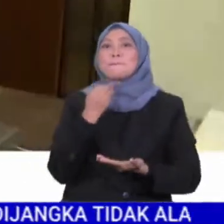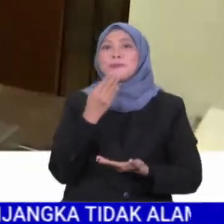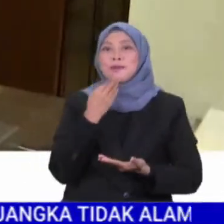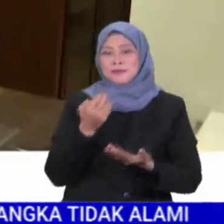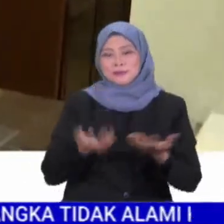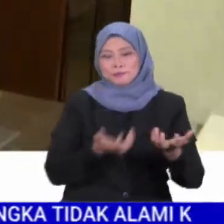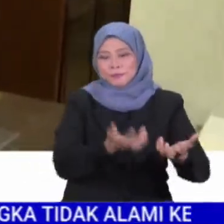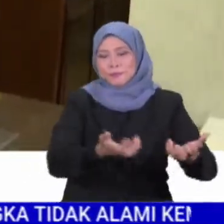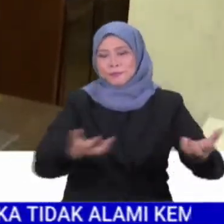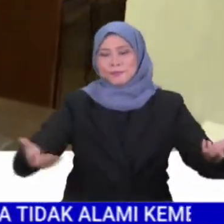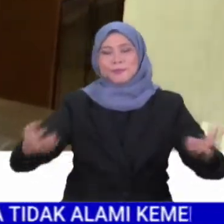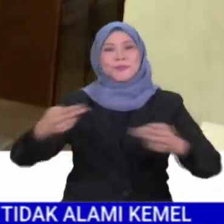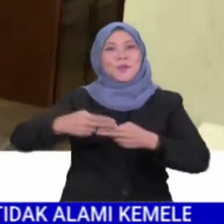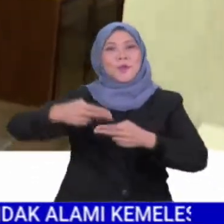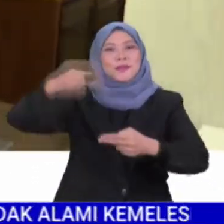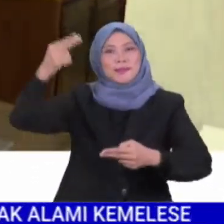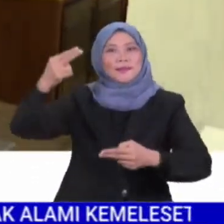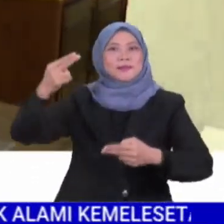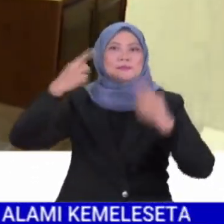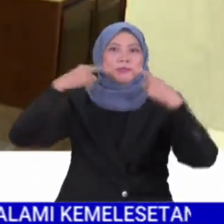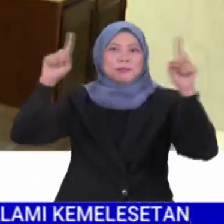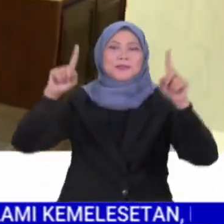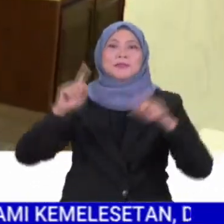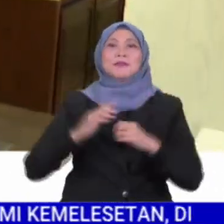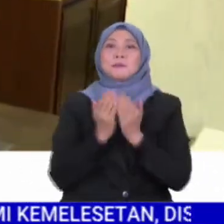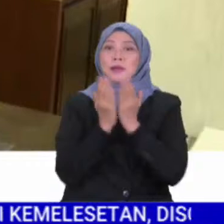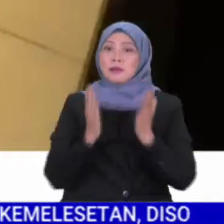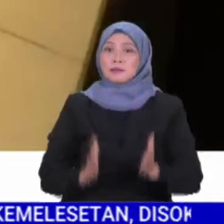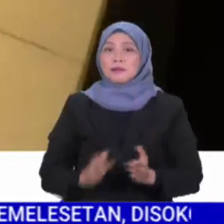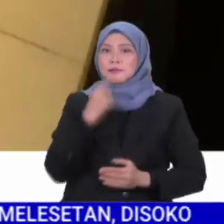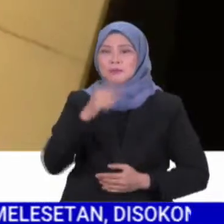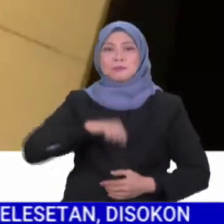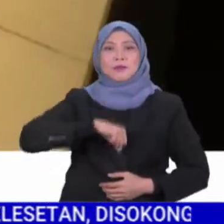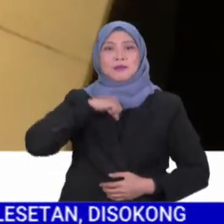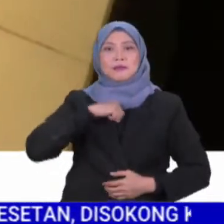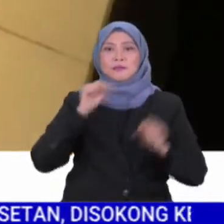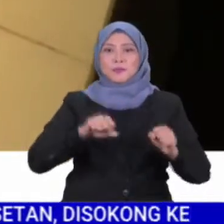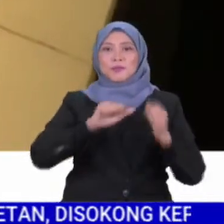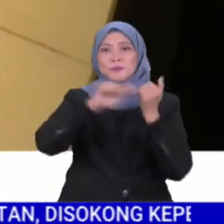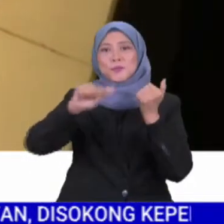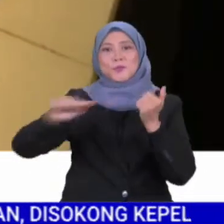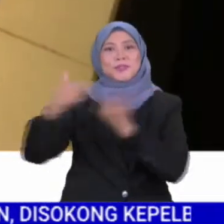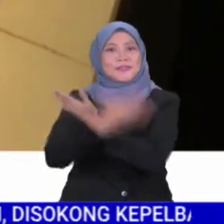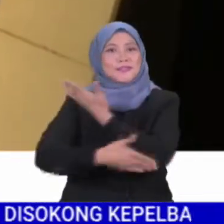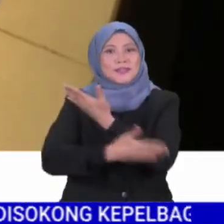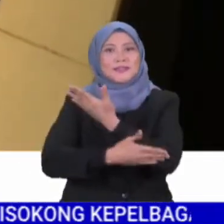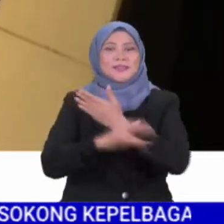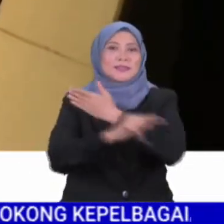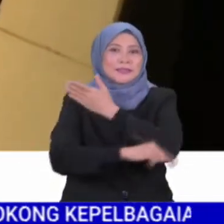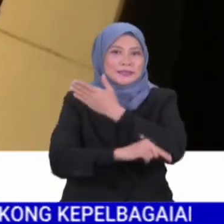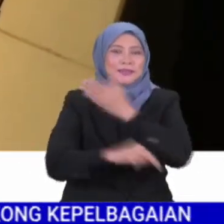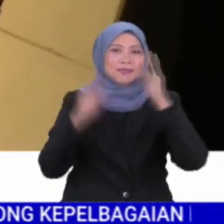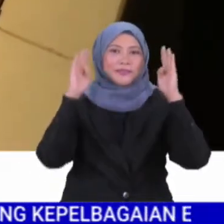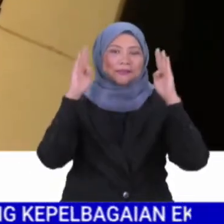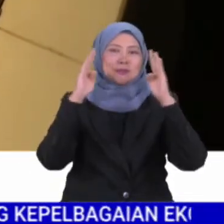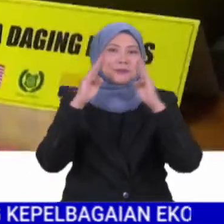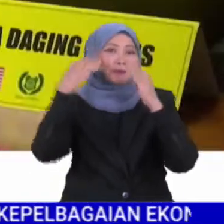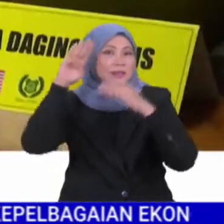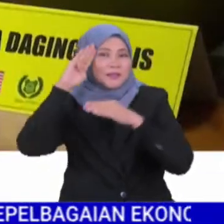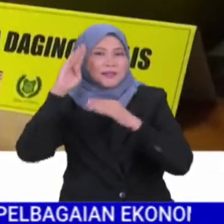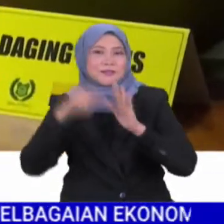pengunjung sebuah hotel terkemuka di sana. Pelajar terlibat mengakui bangga dapat mempromosi negara dan negeri menerusi